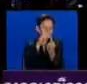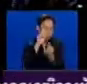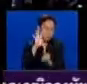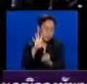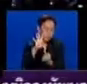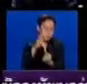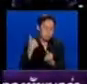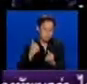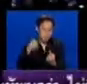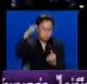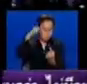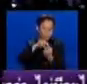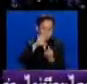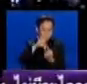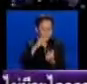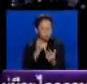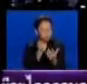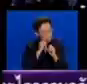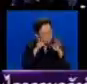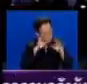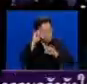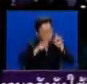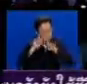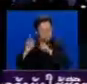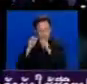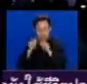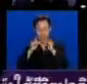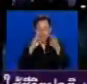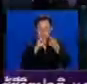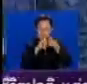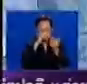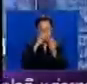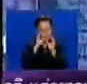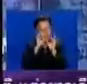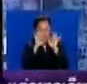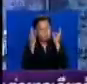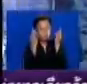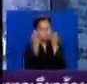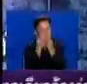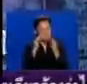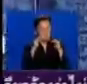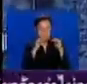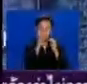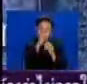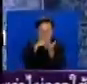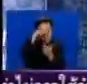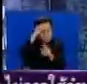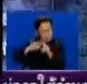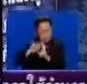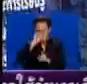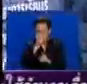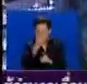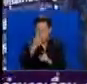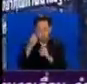ความสำเร็จเป็นรูปธรรมและสามารถชี้วัดได้คือการพัฒนาคุณภาพการศึกษาใหม่การพัฒนาครูพันธุ์ใ